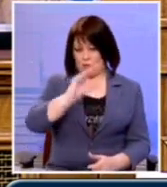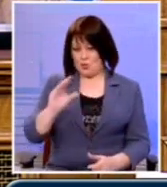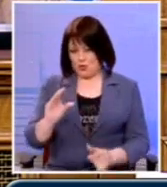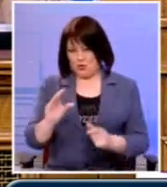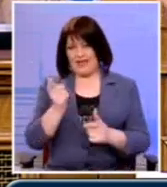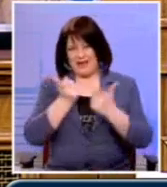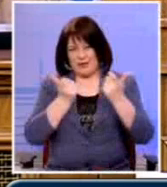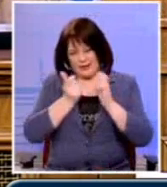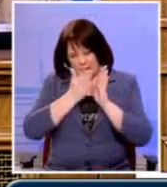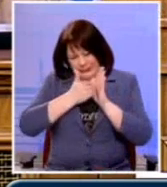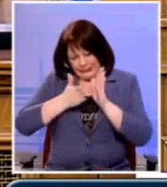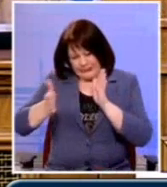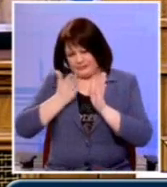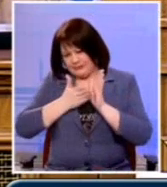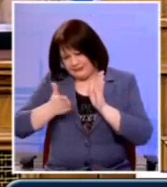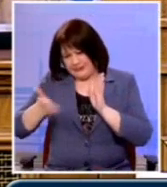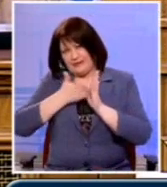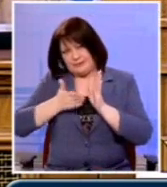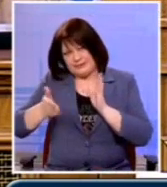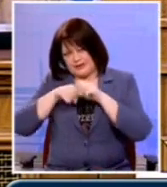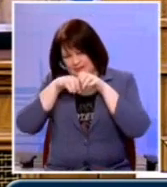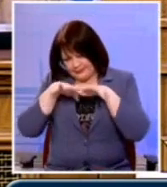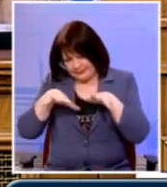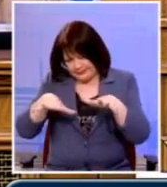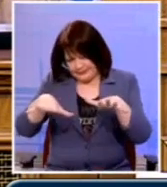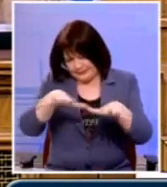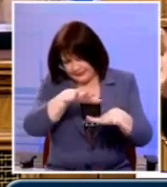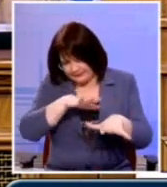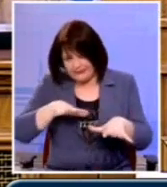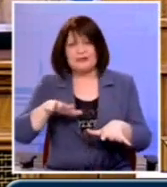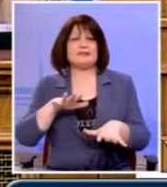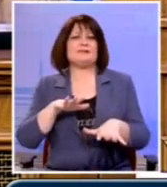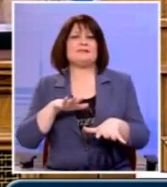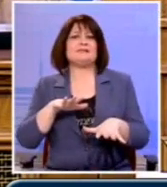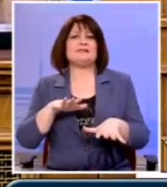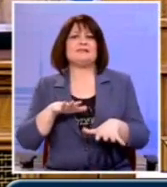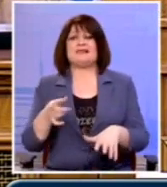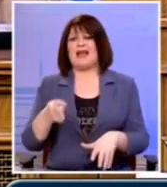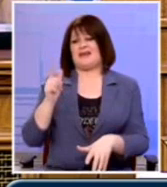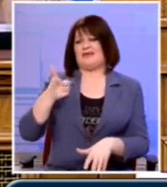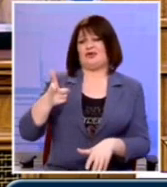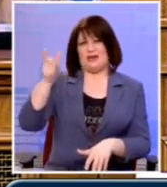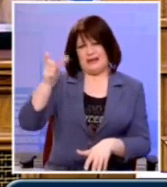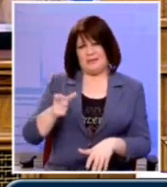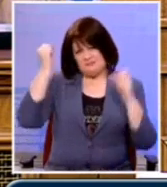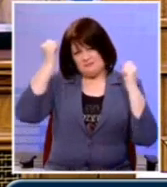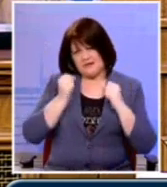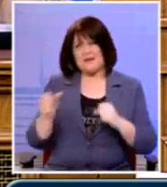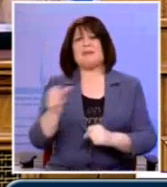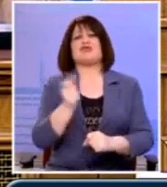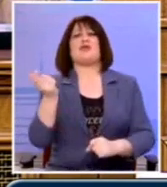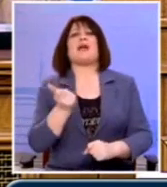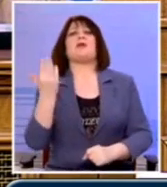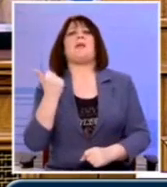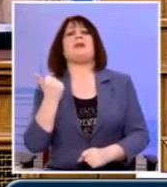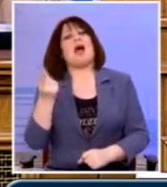κοδαμαδάκια και τώρα έχει διασπαρθεί στα πέρατα του κόσμου. Και αν φτωχεύσει η Κατερίνα και δεν μπορεί να το αποπληρώσει, ο κάθε